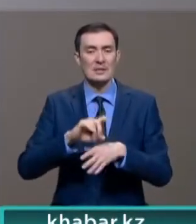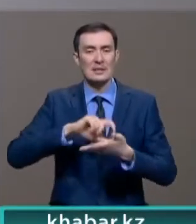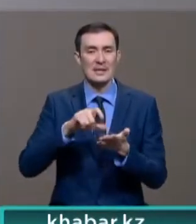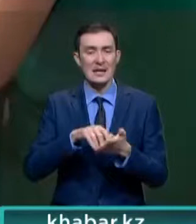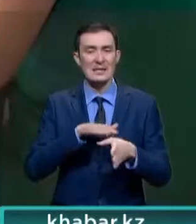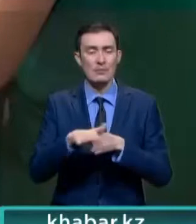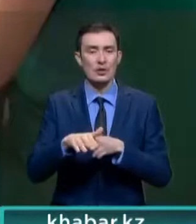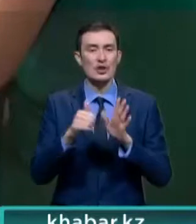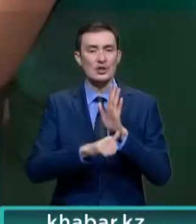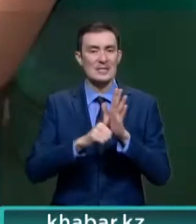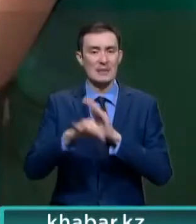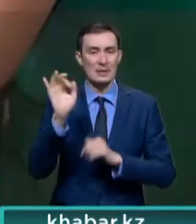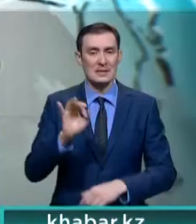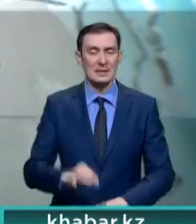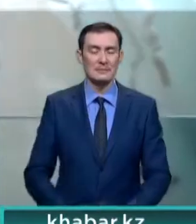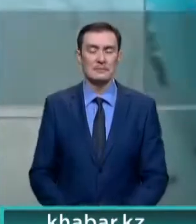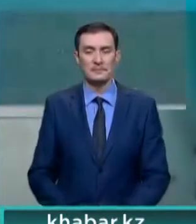заполнен на 60%.